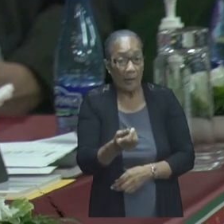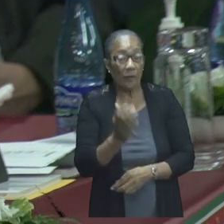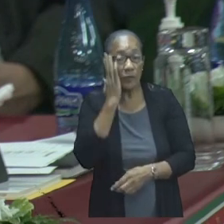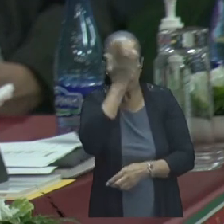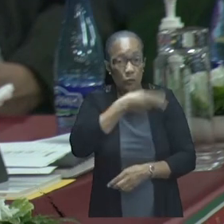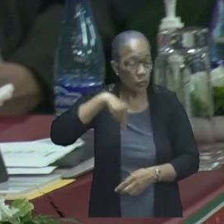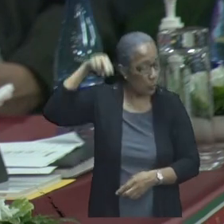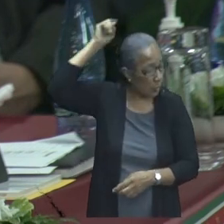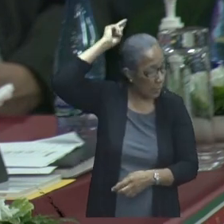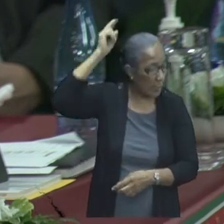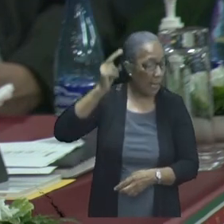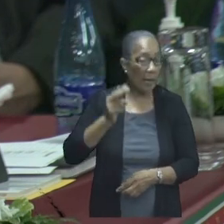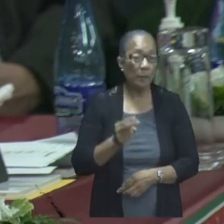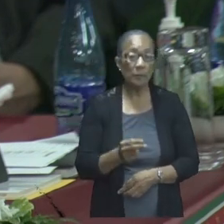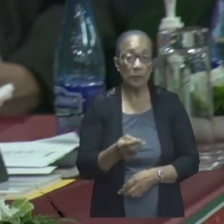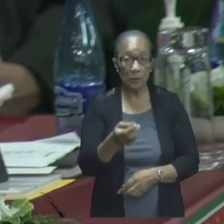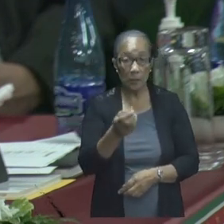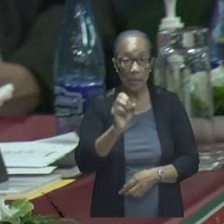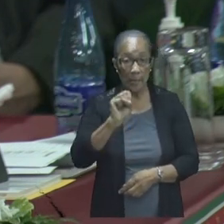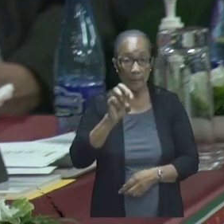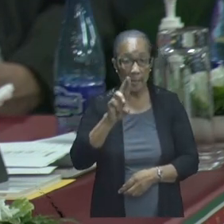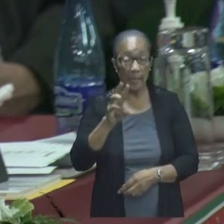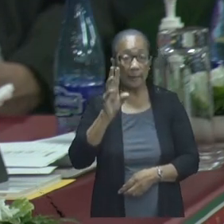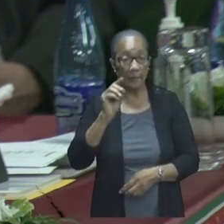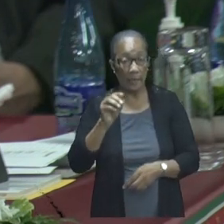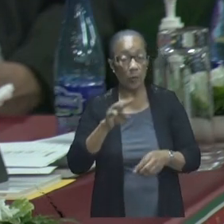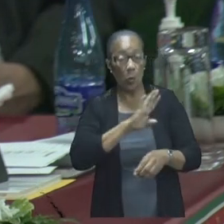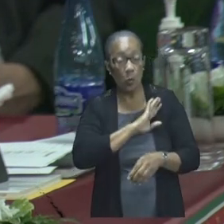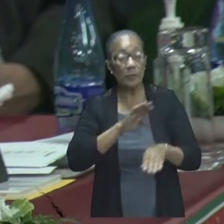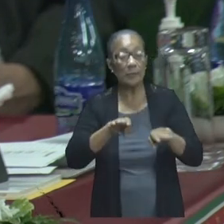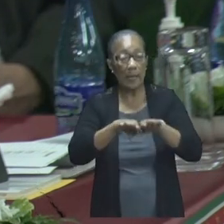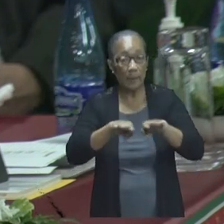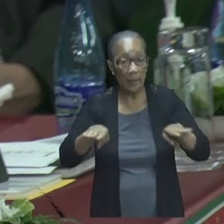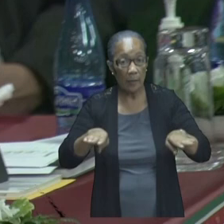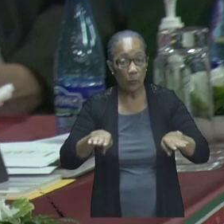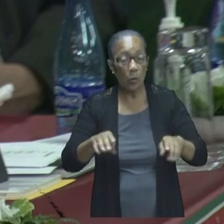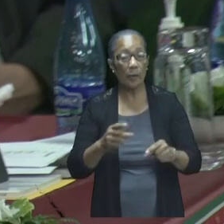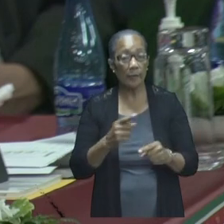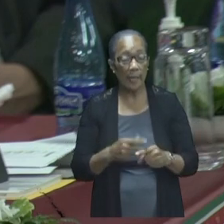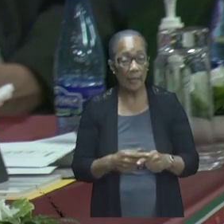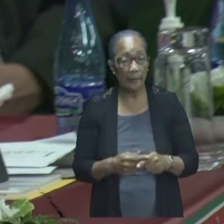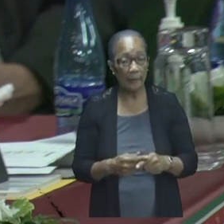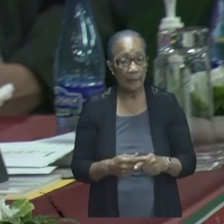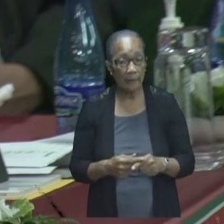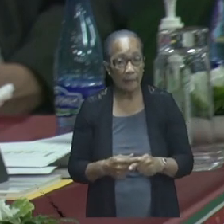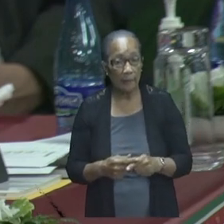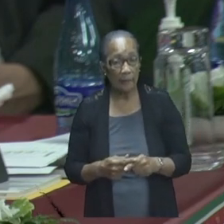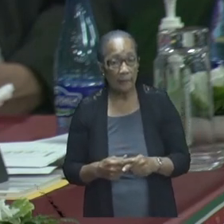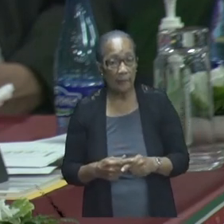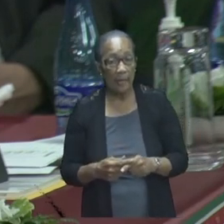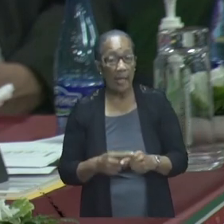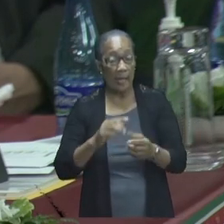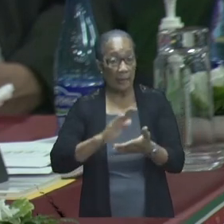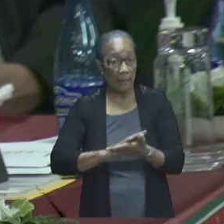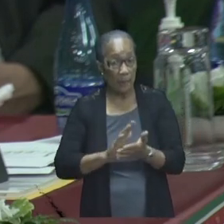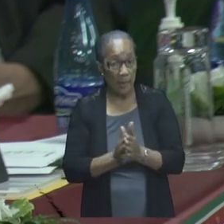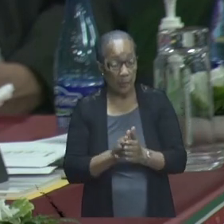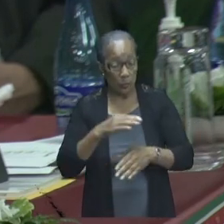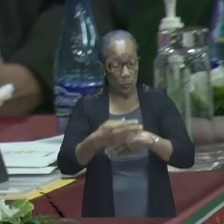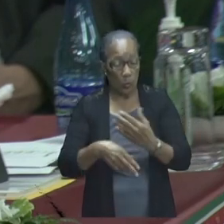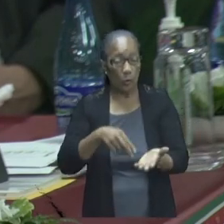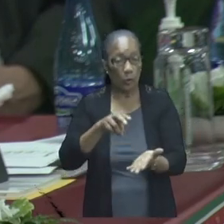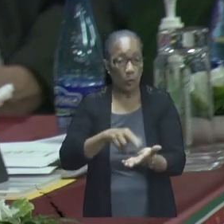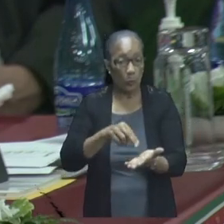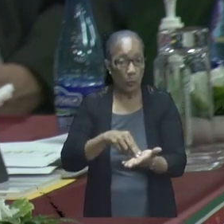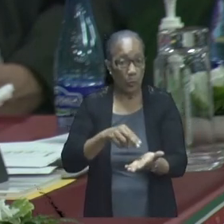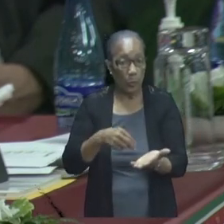heb daardoor dus ook stabieler wat en de benchmark die gebruikt wordt voor